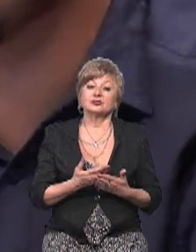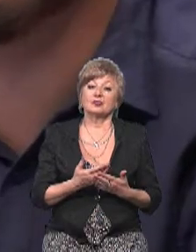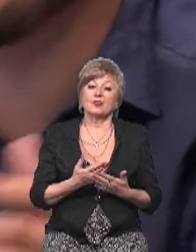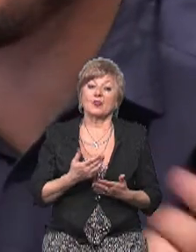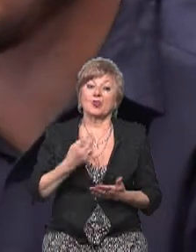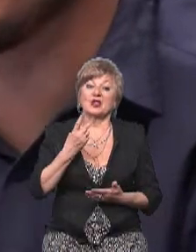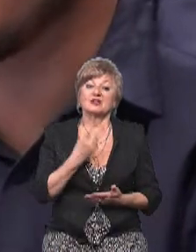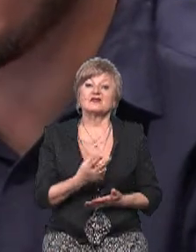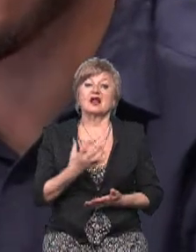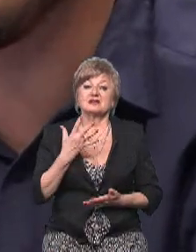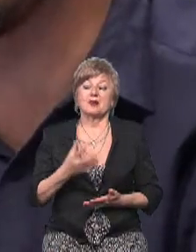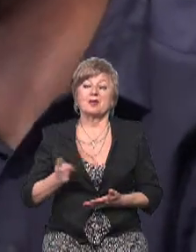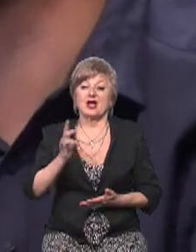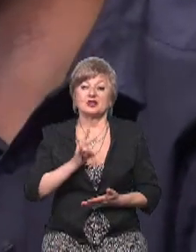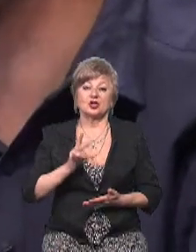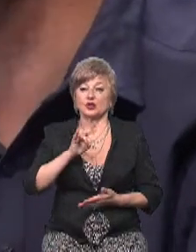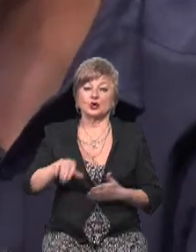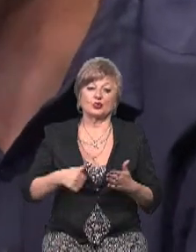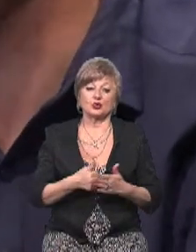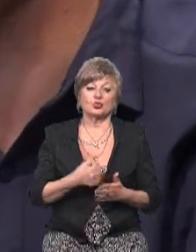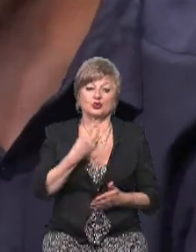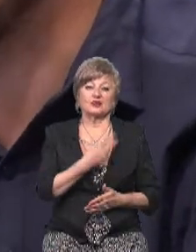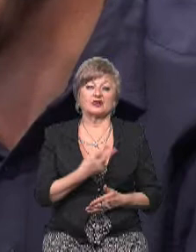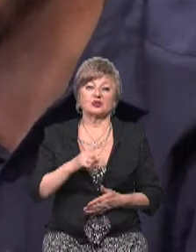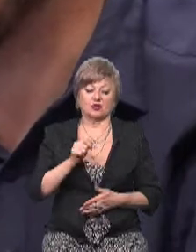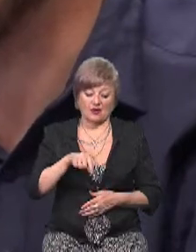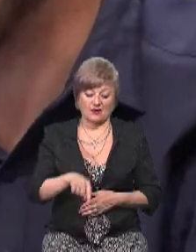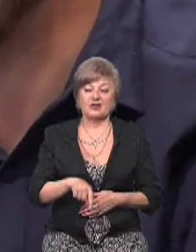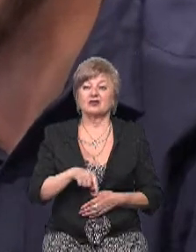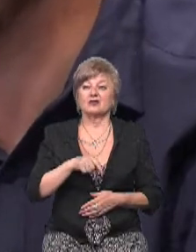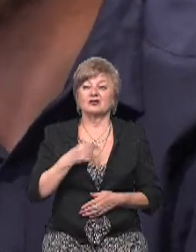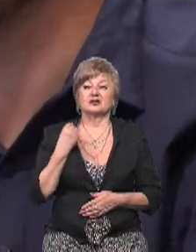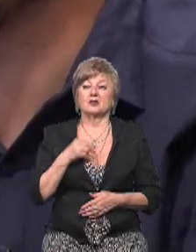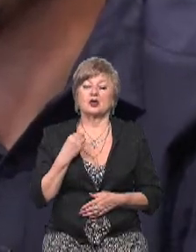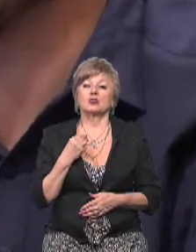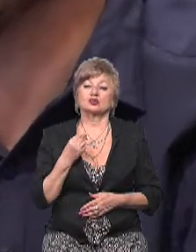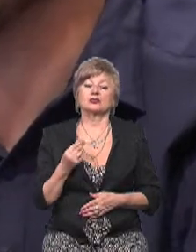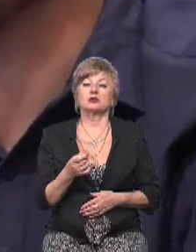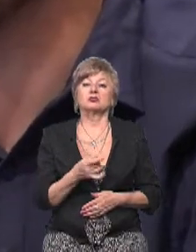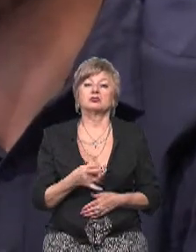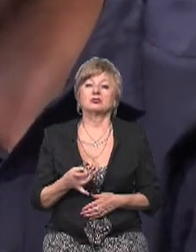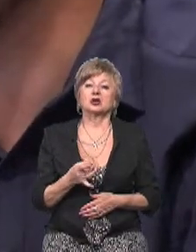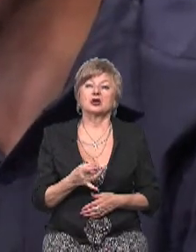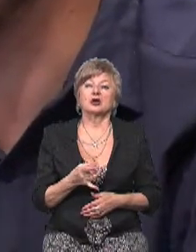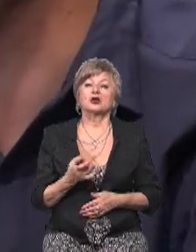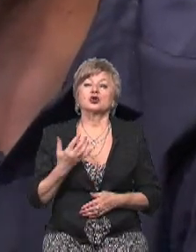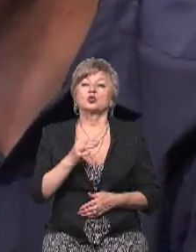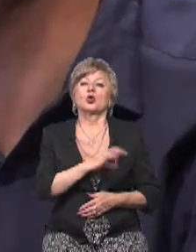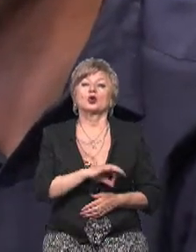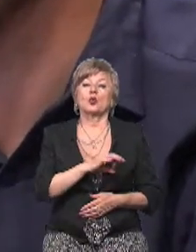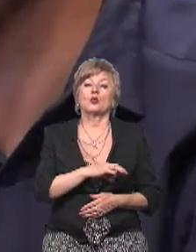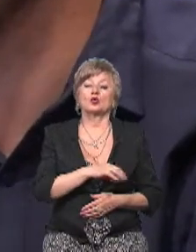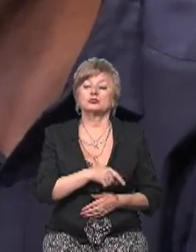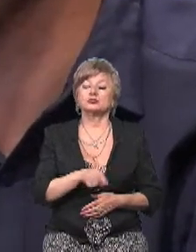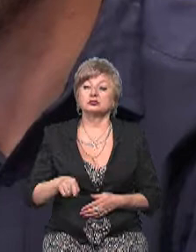з 25 листопада по 22 серпня всього в Запорізькому регіоні і після пільгового періоду